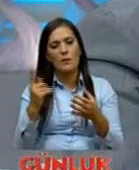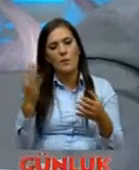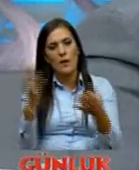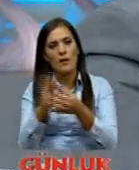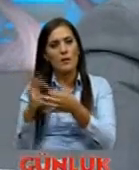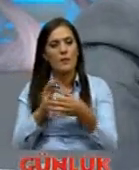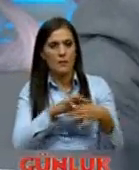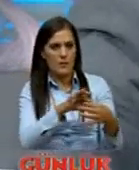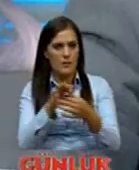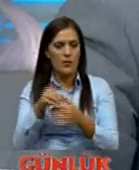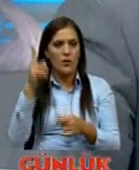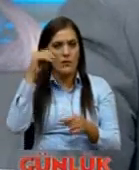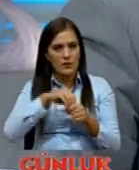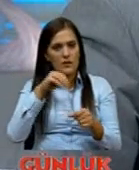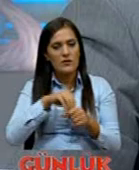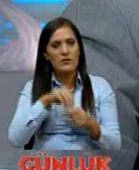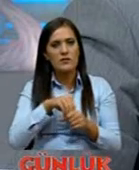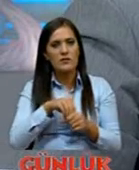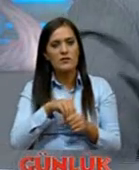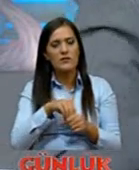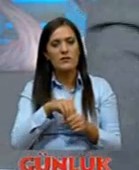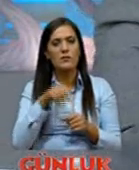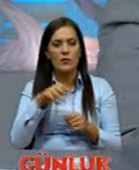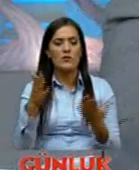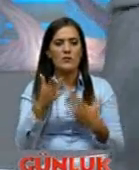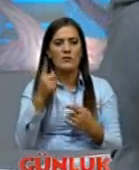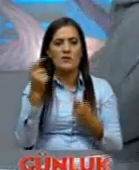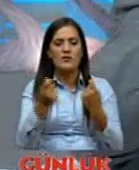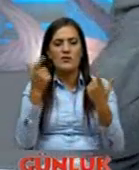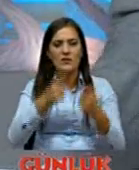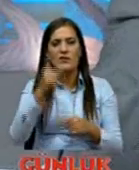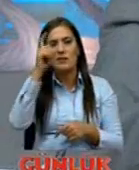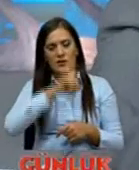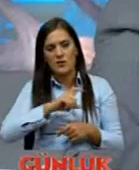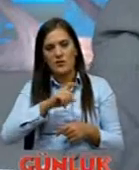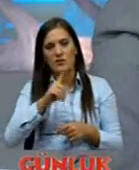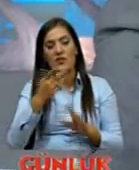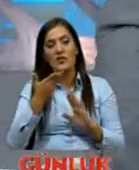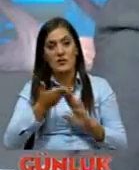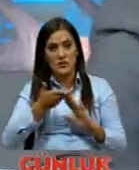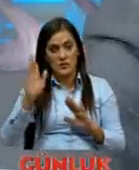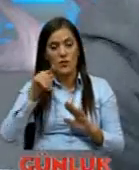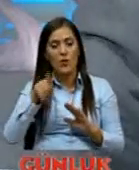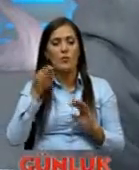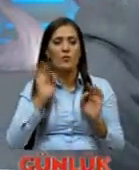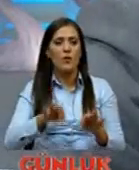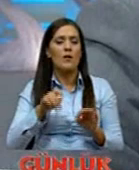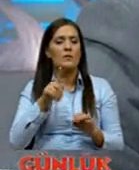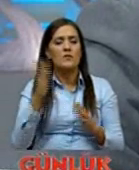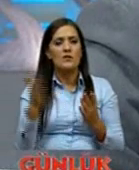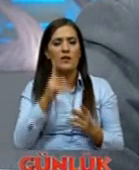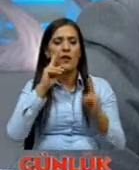koordinelidir. Onun için de güzel. Yani böyle şeyler bir artık iş yerinden işçi çıkmışsa o muhakkak bir